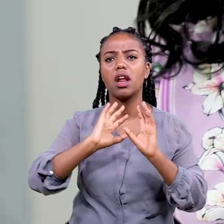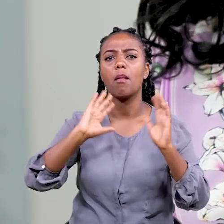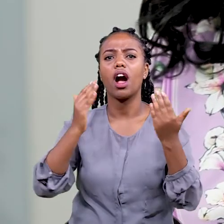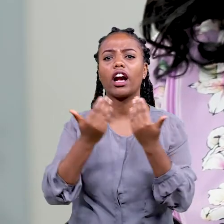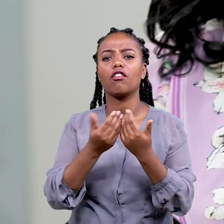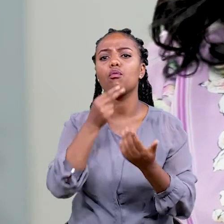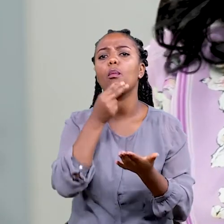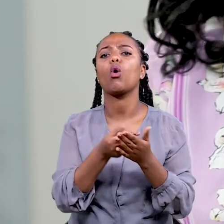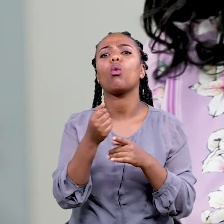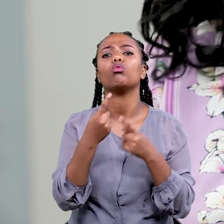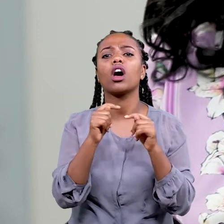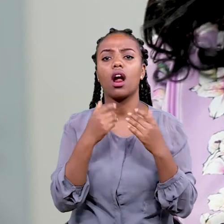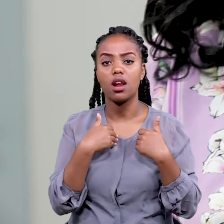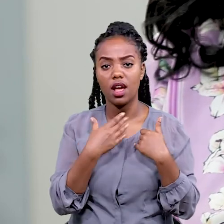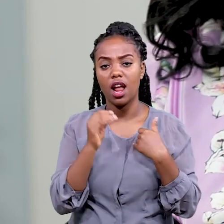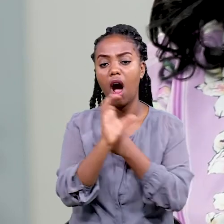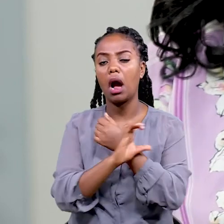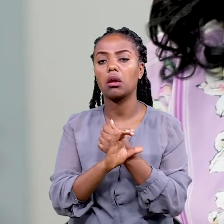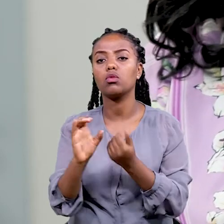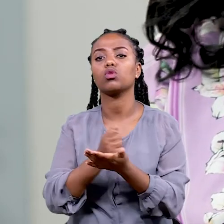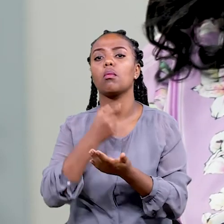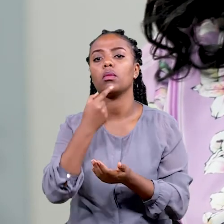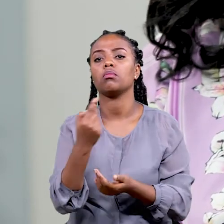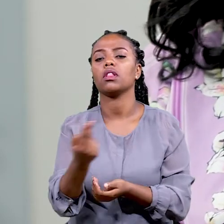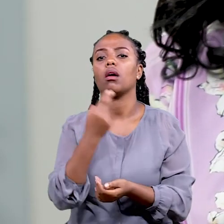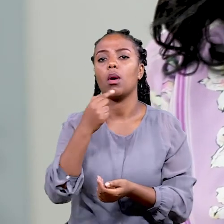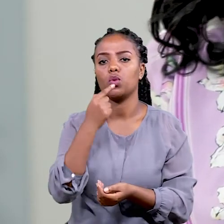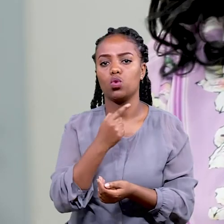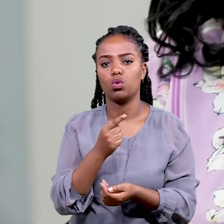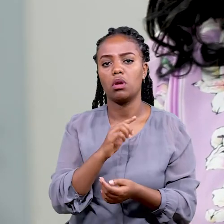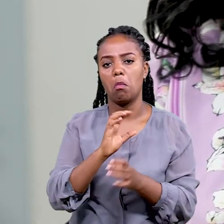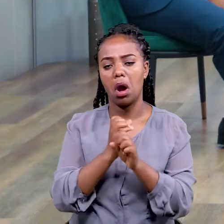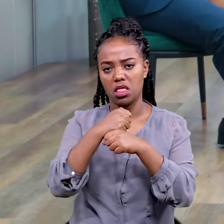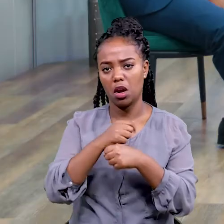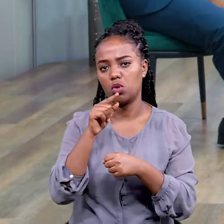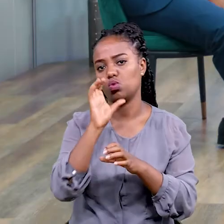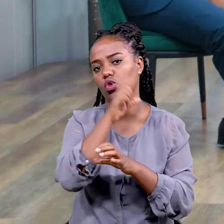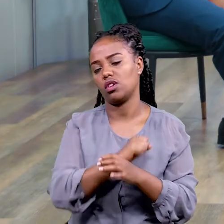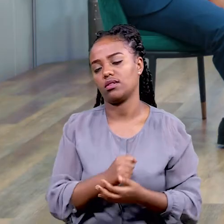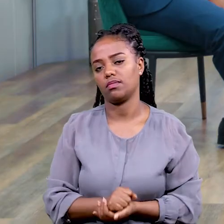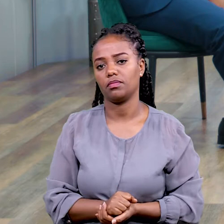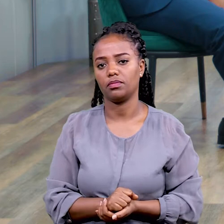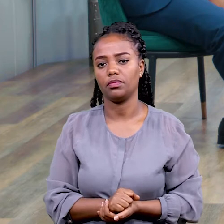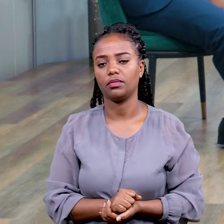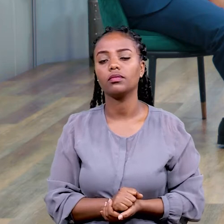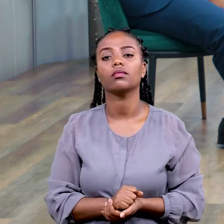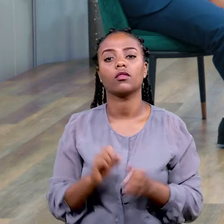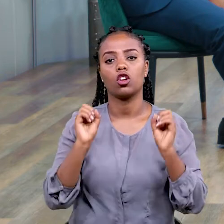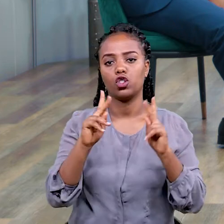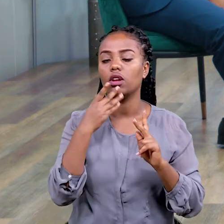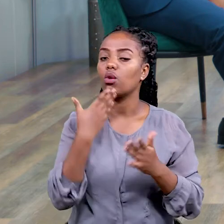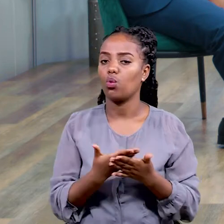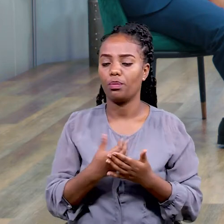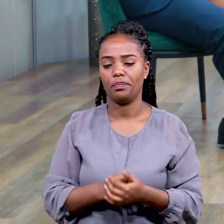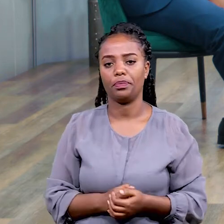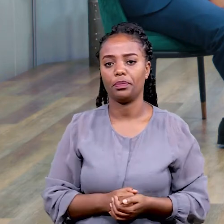በጎ ተሞክሮች ካሉና እንደ ሀገር ደግሞ ብንወስዳቸው የሚጠቅሙ የምትሏቸውን እንደማጠቃለያ ስበሱን ጨርስ። ጥሩ።